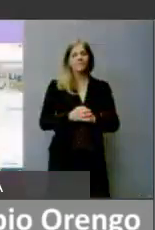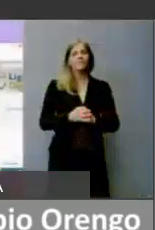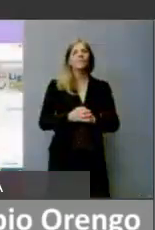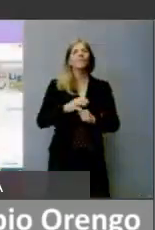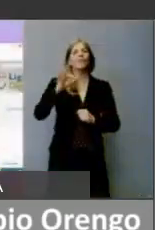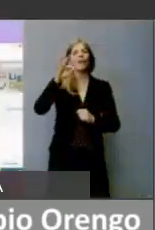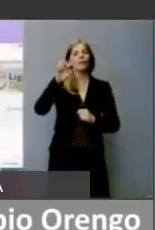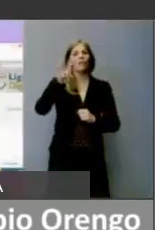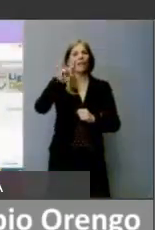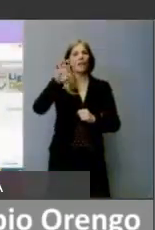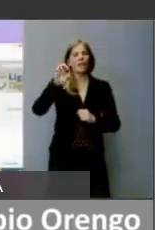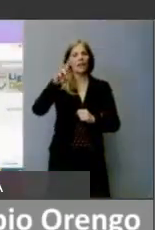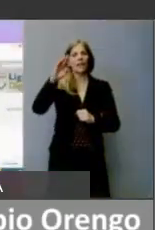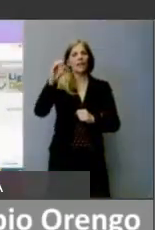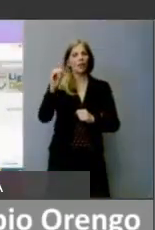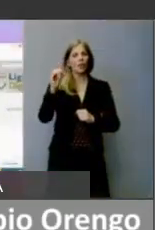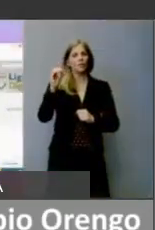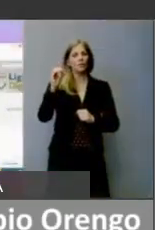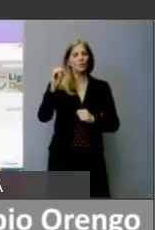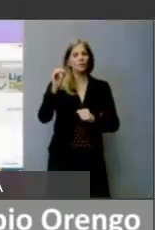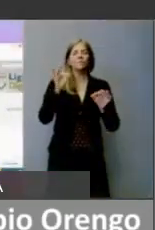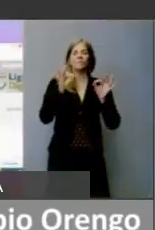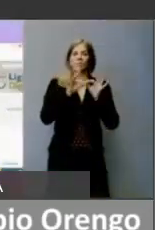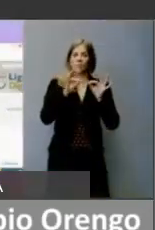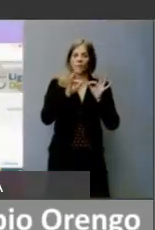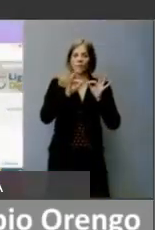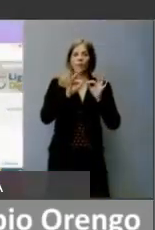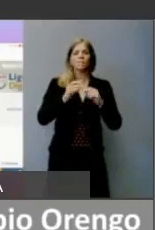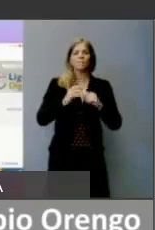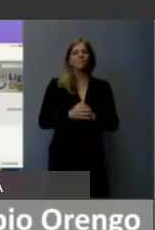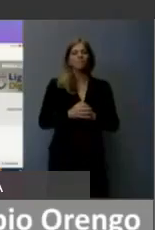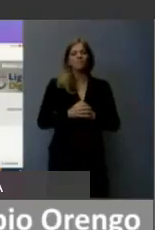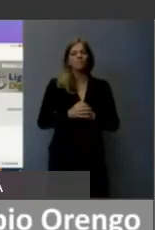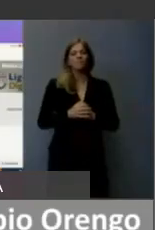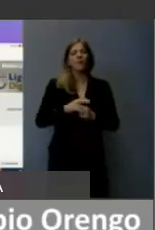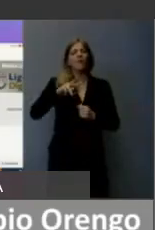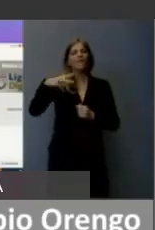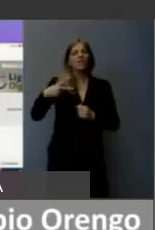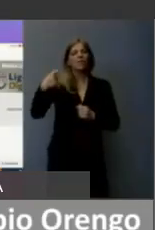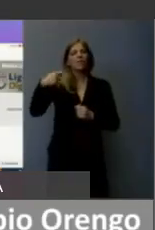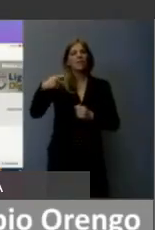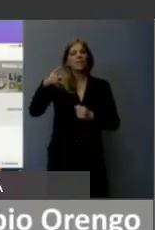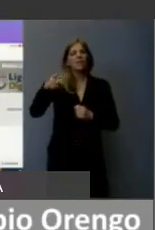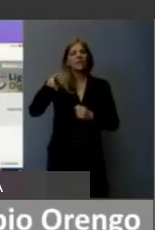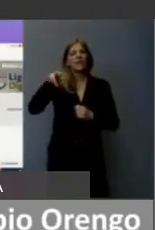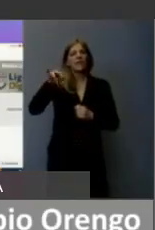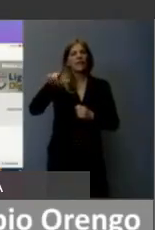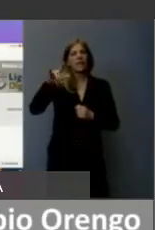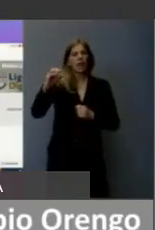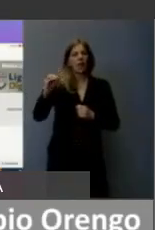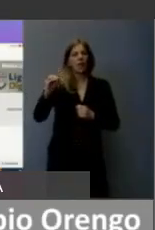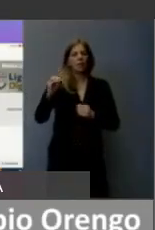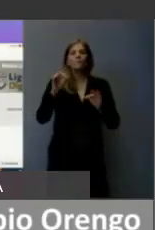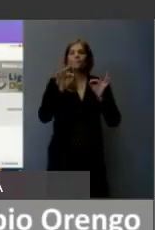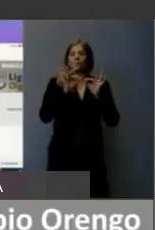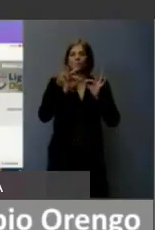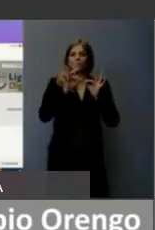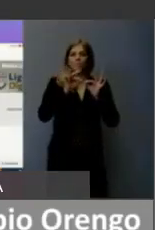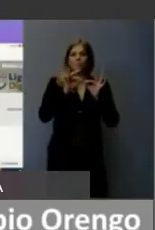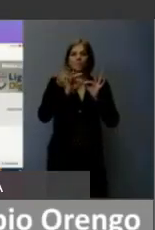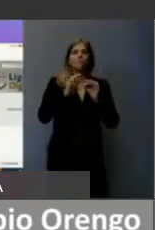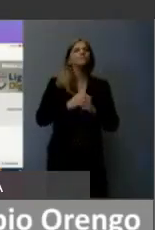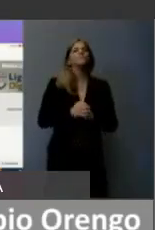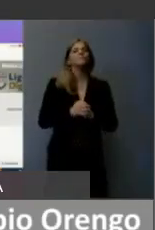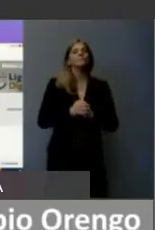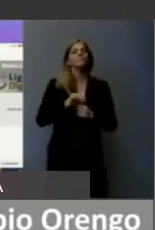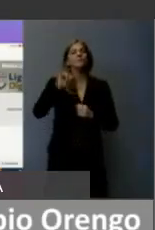Consigliere Ferrero. Favorevole. Vicepresidente Grillo. Favorevole.